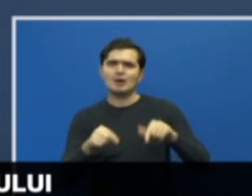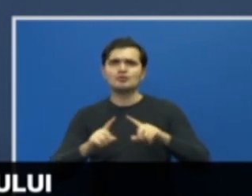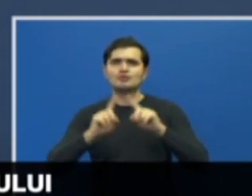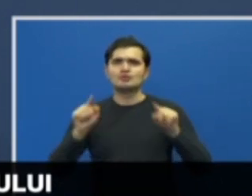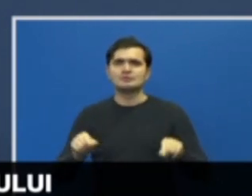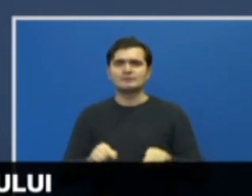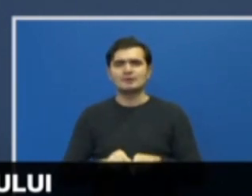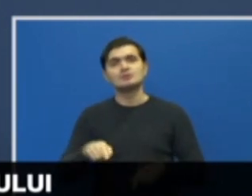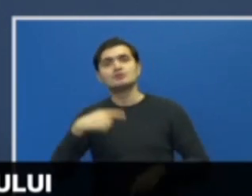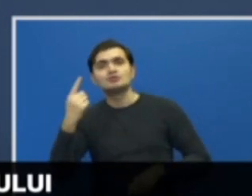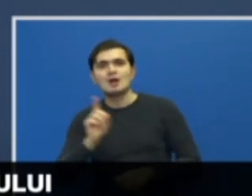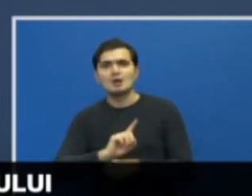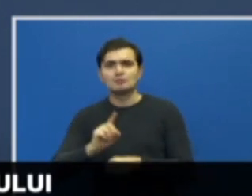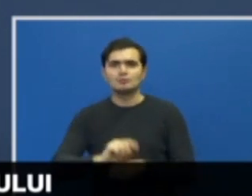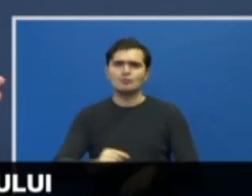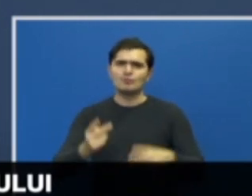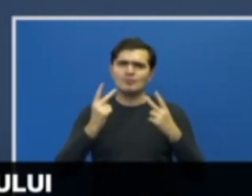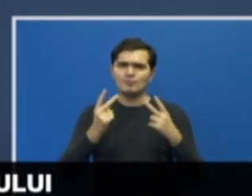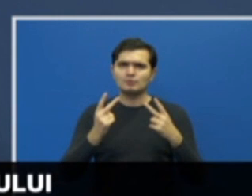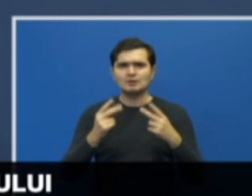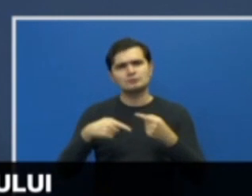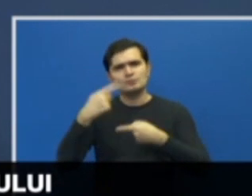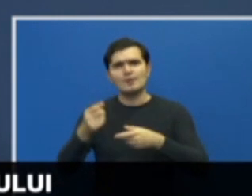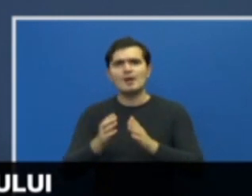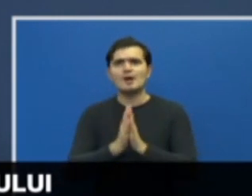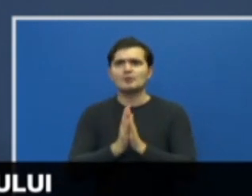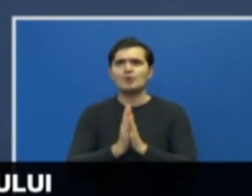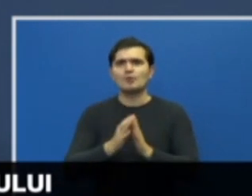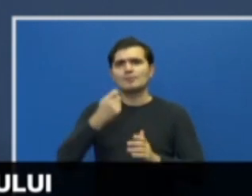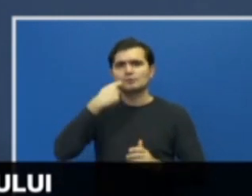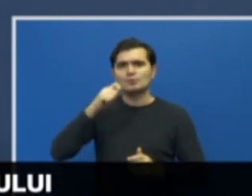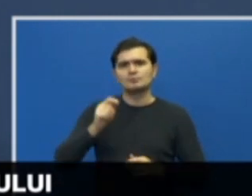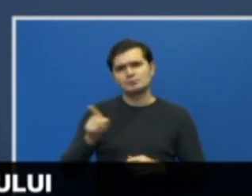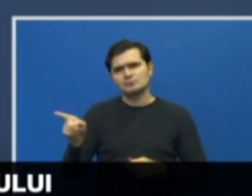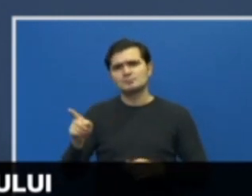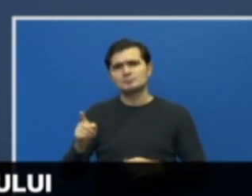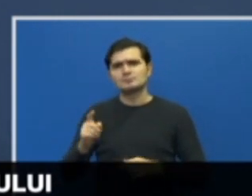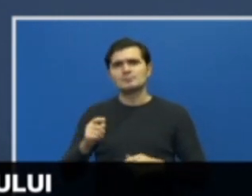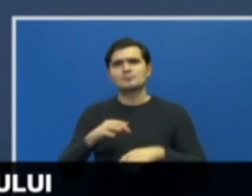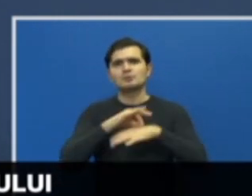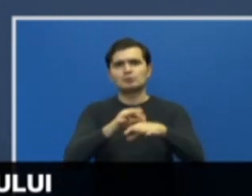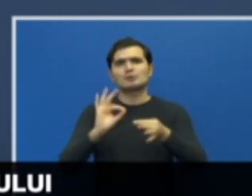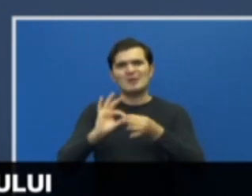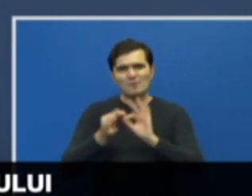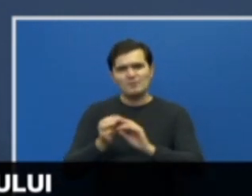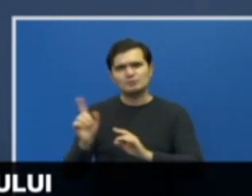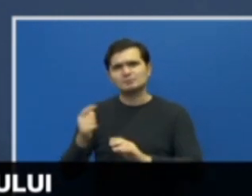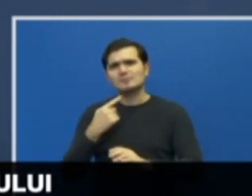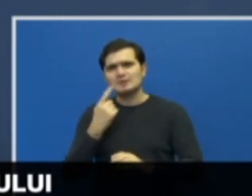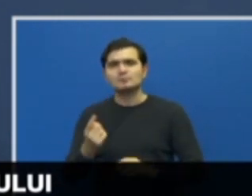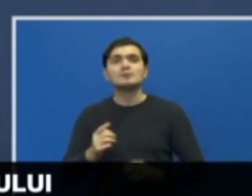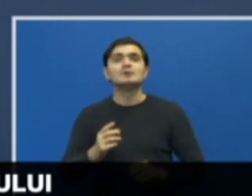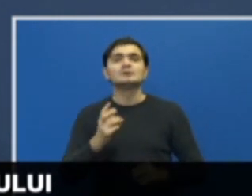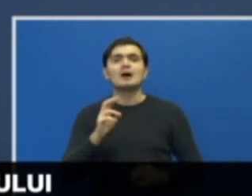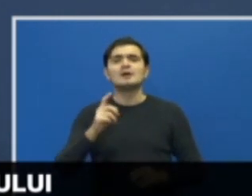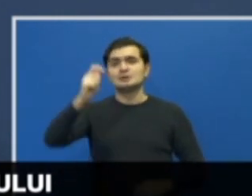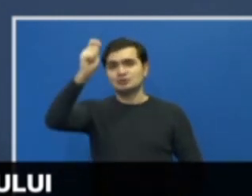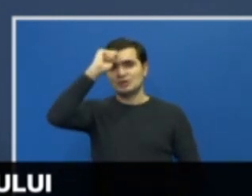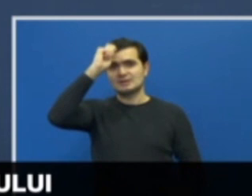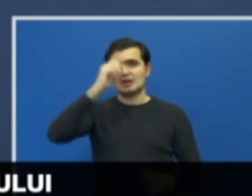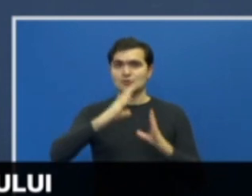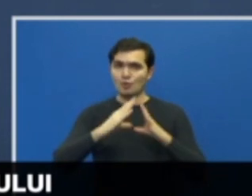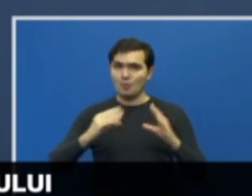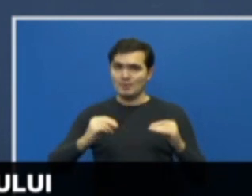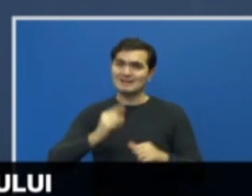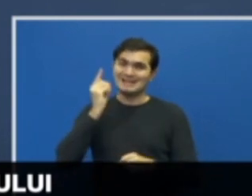important, o să rog apoi pe domnul Cărbunaru să vă mai dea detalii dacă sunt necesare. Cetățenii români